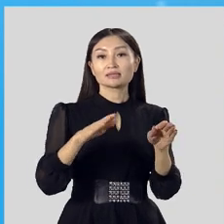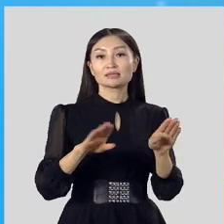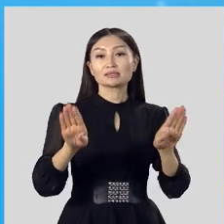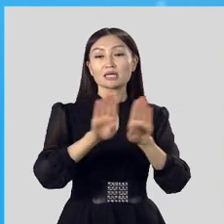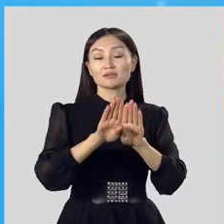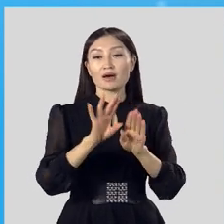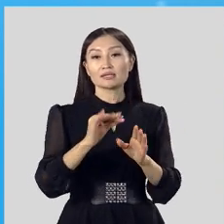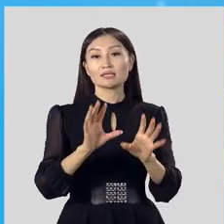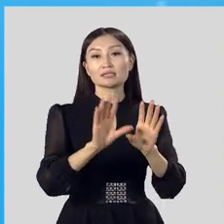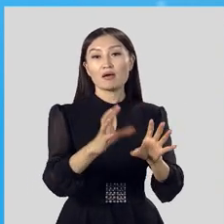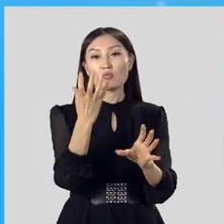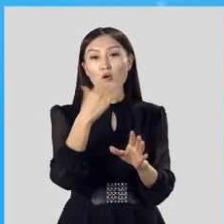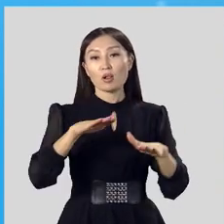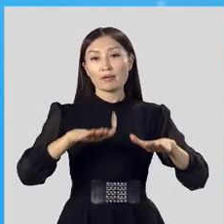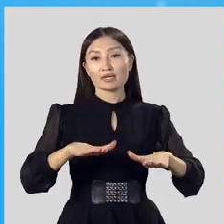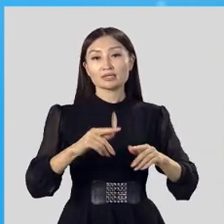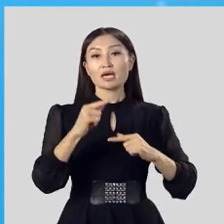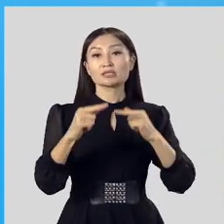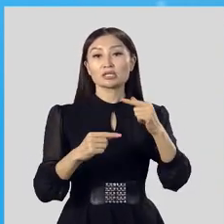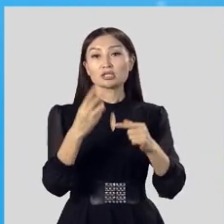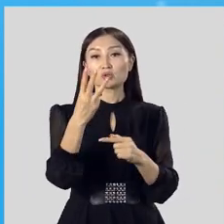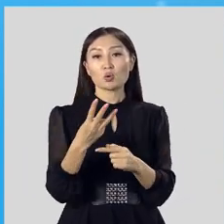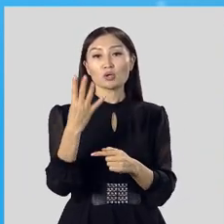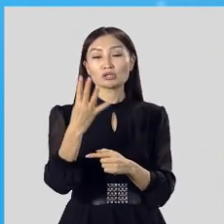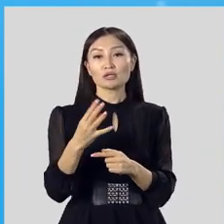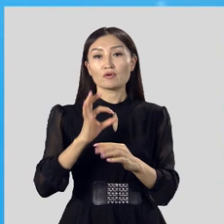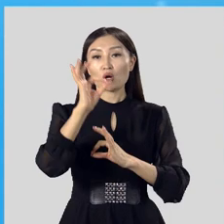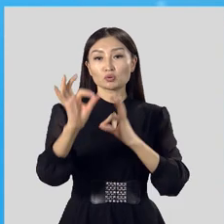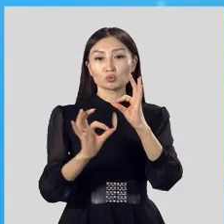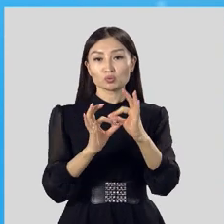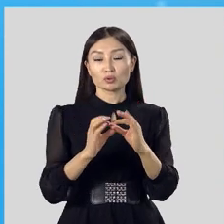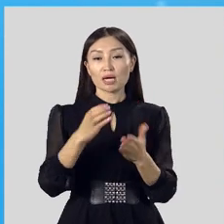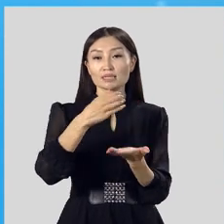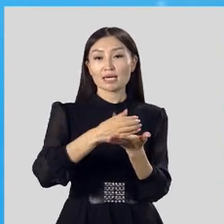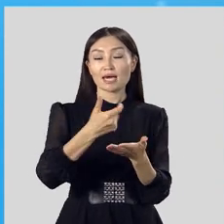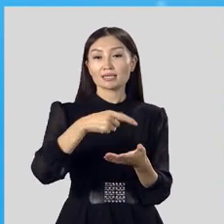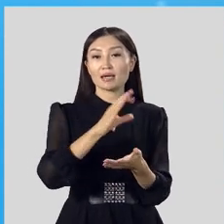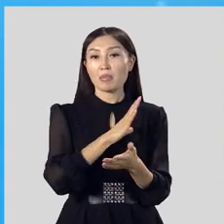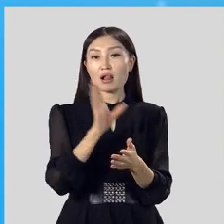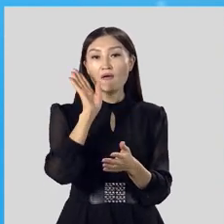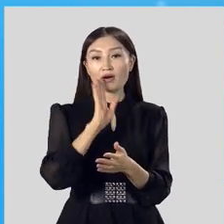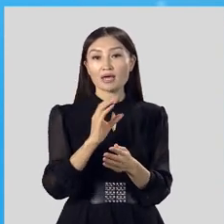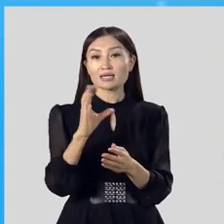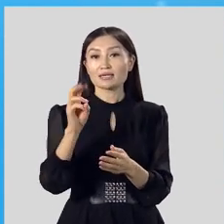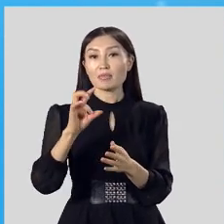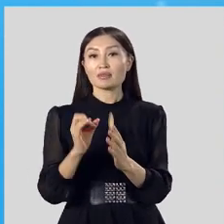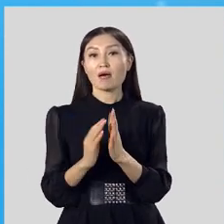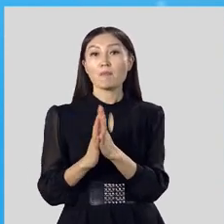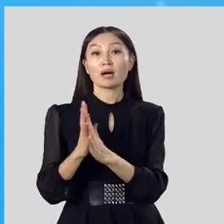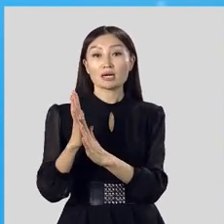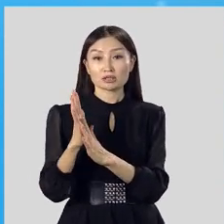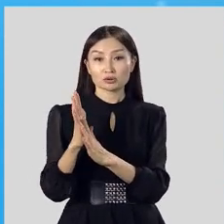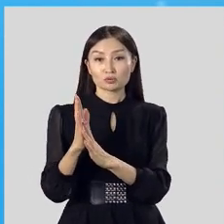ставим в теплое место. Через 3-4 суток в стакане, где была вода, семена